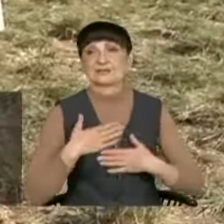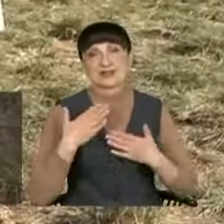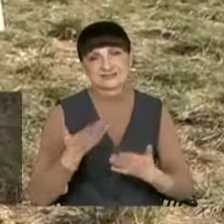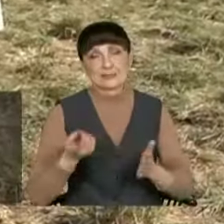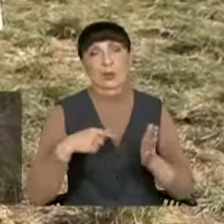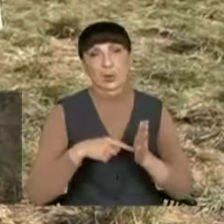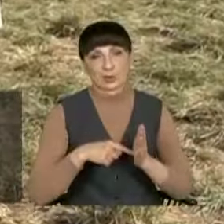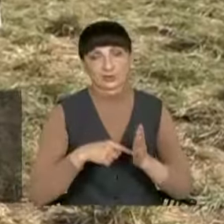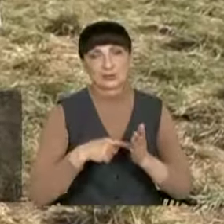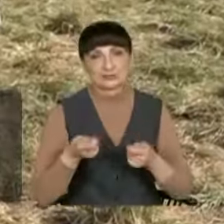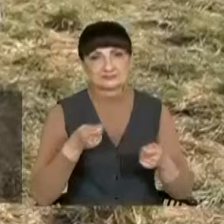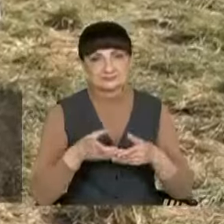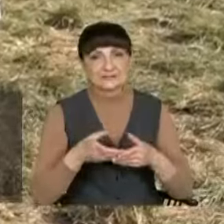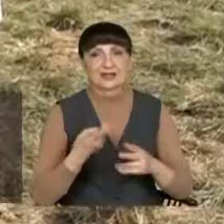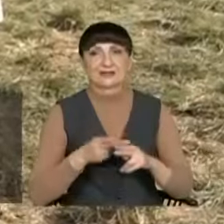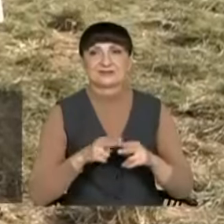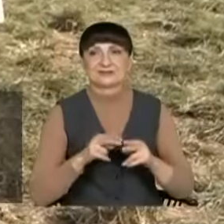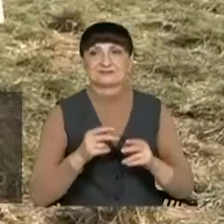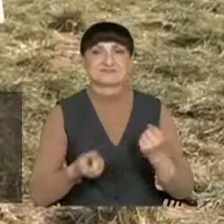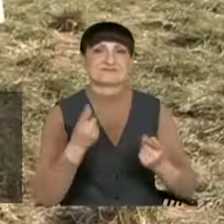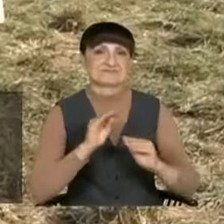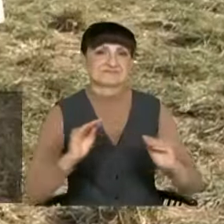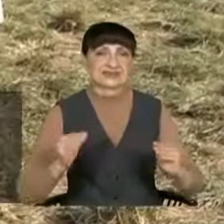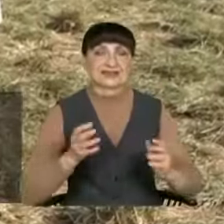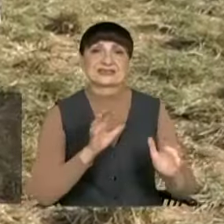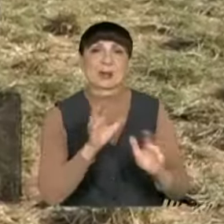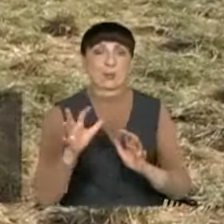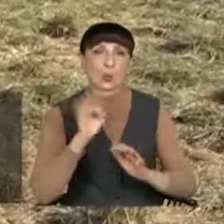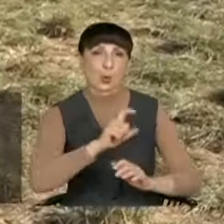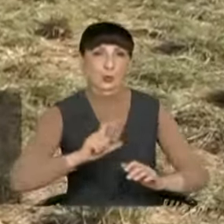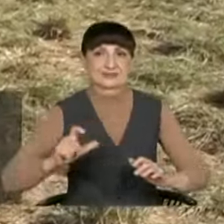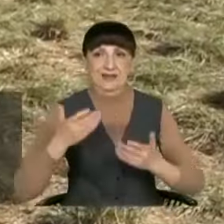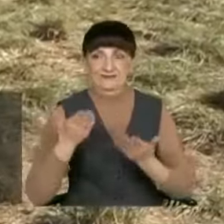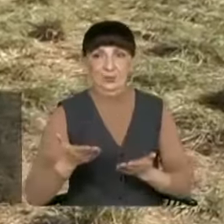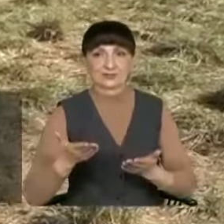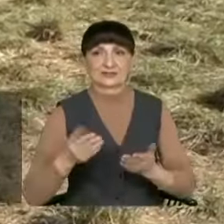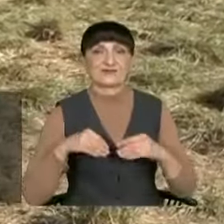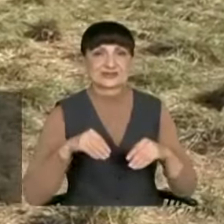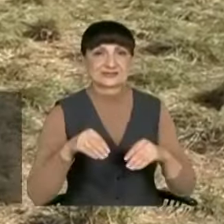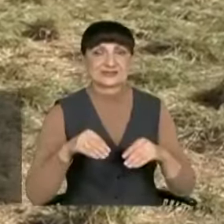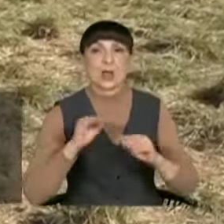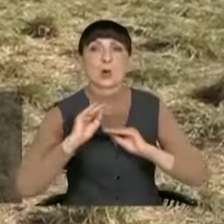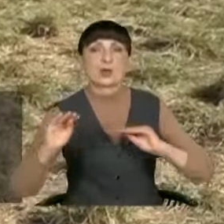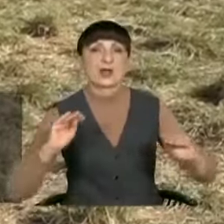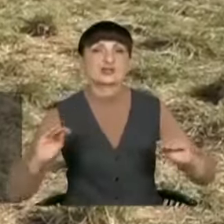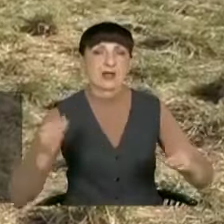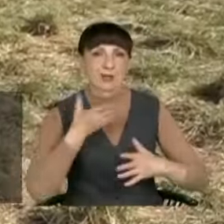городу за то что так проявляют заботу населения украшая такие места